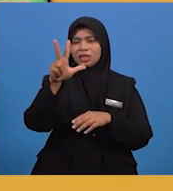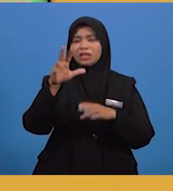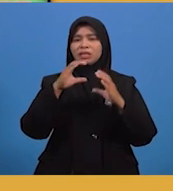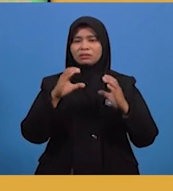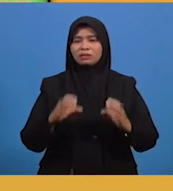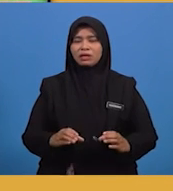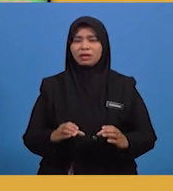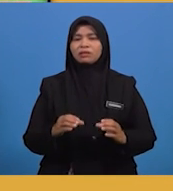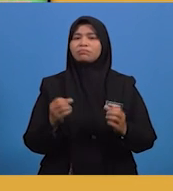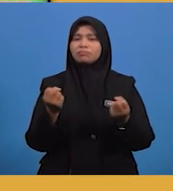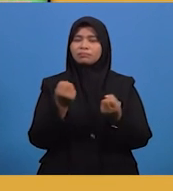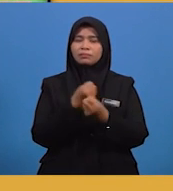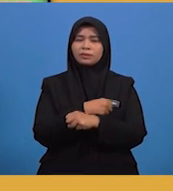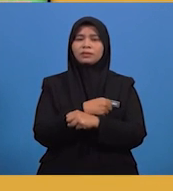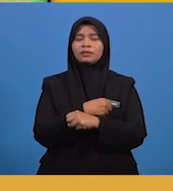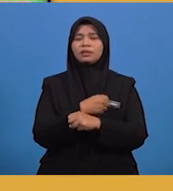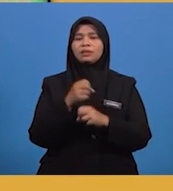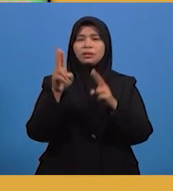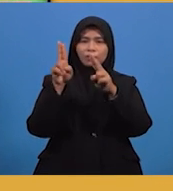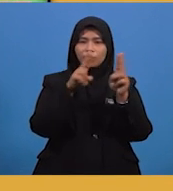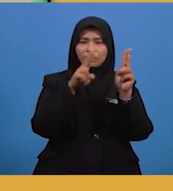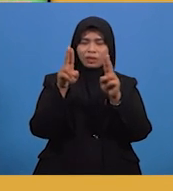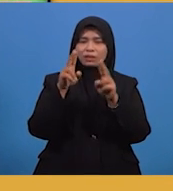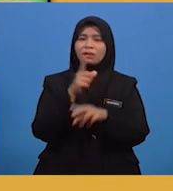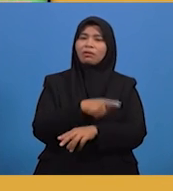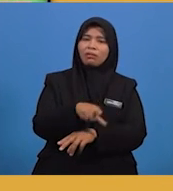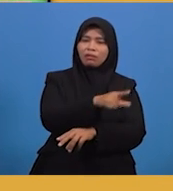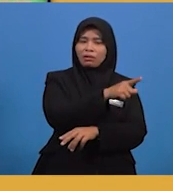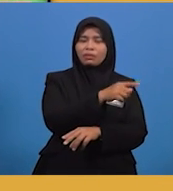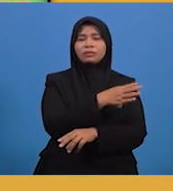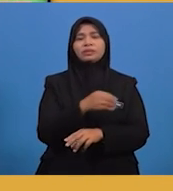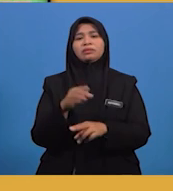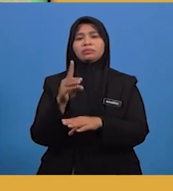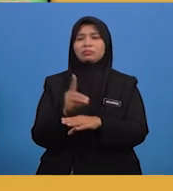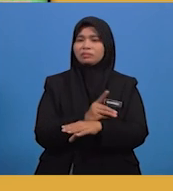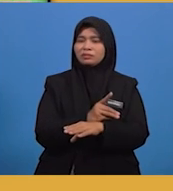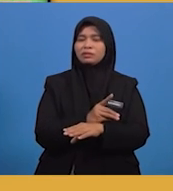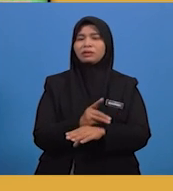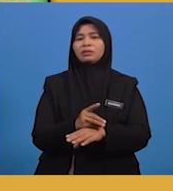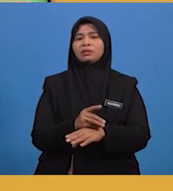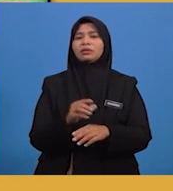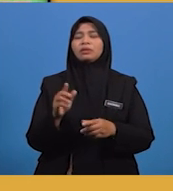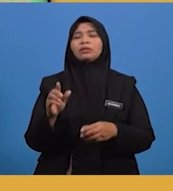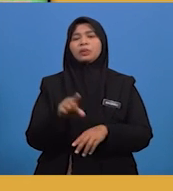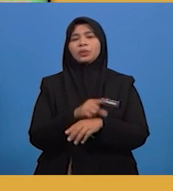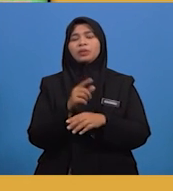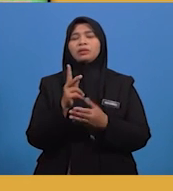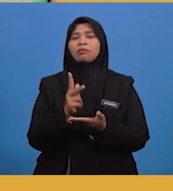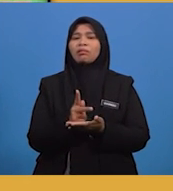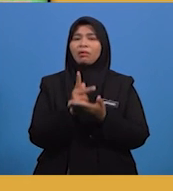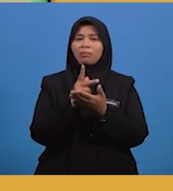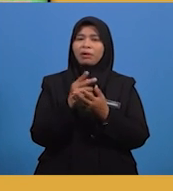iaitu serangan udara, laut dan darat, iaitu menggunakan kapal perang,